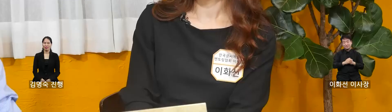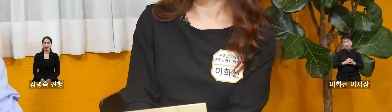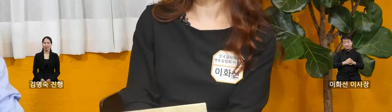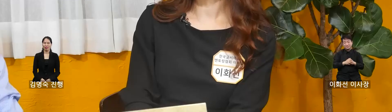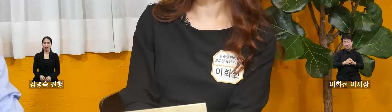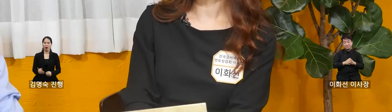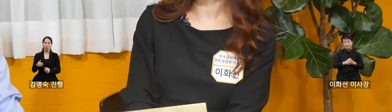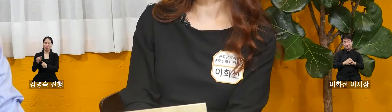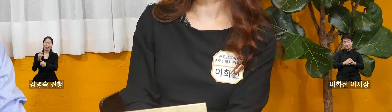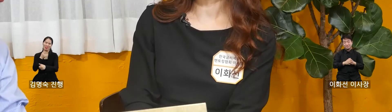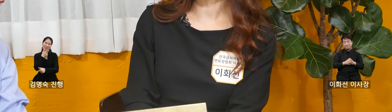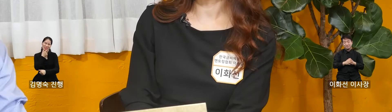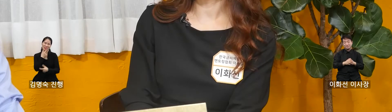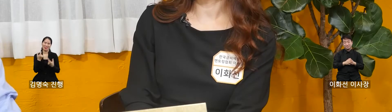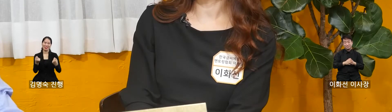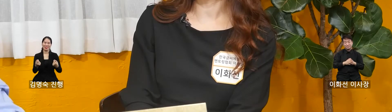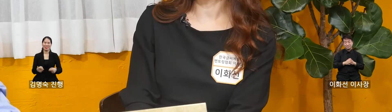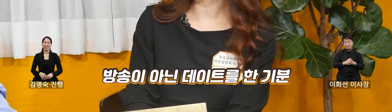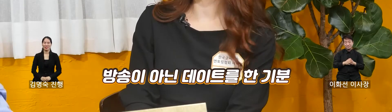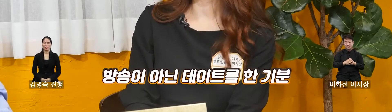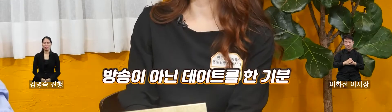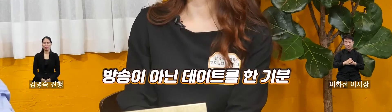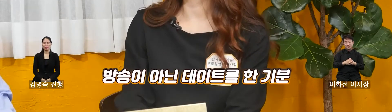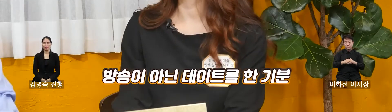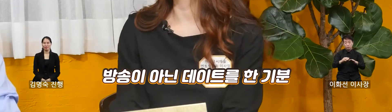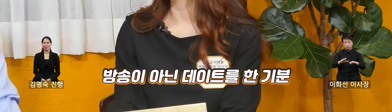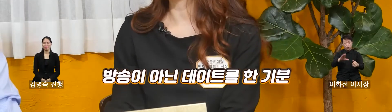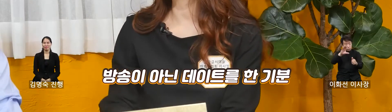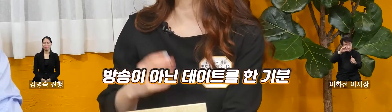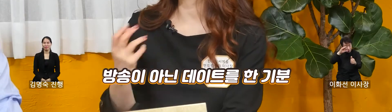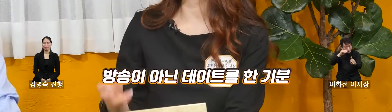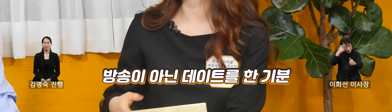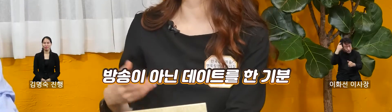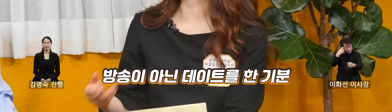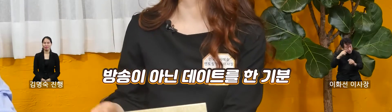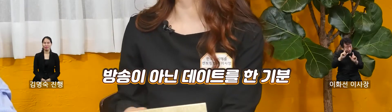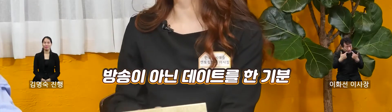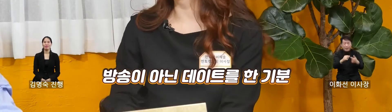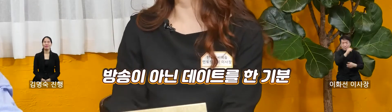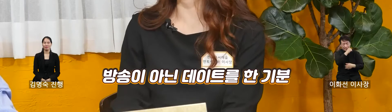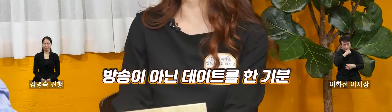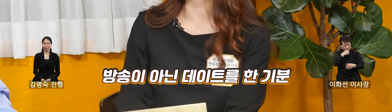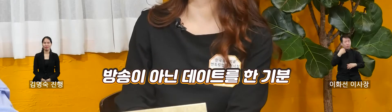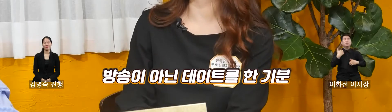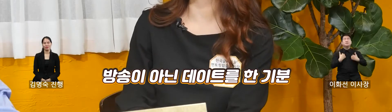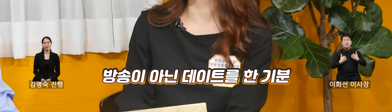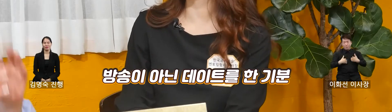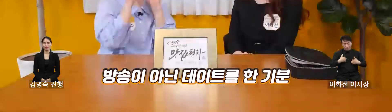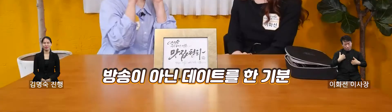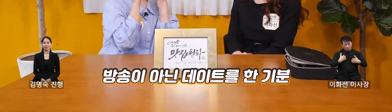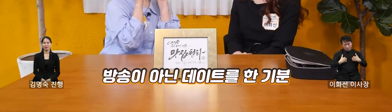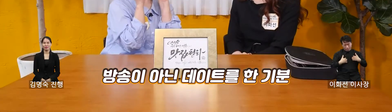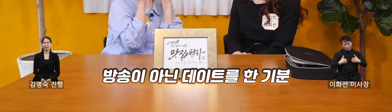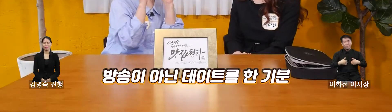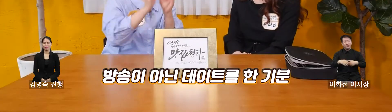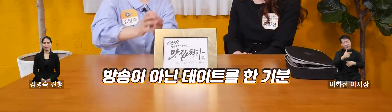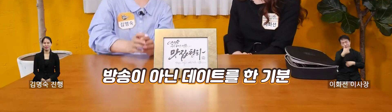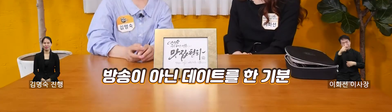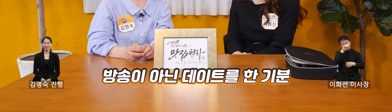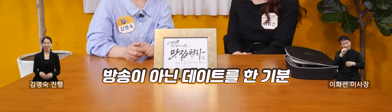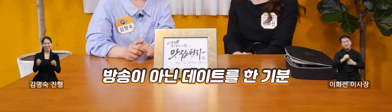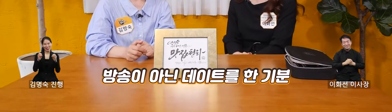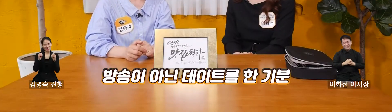싫은데. 방송 촬영이란 느낌이 안 들고 맛있고 즐겁고 네. 이 시간이 참